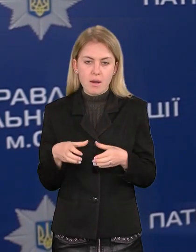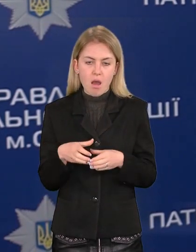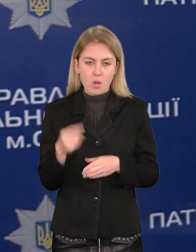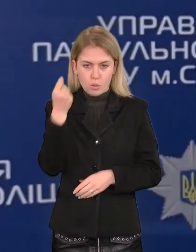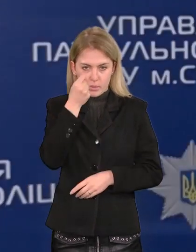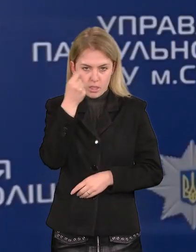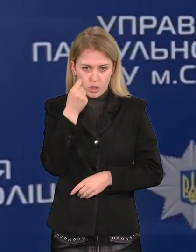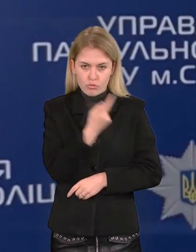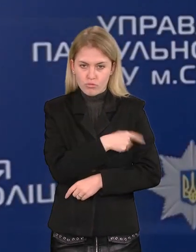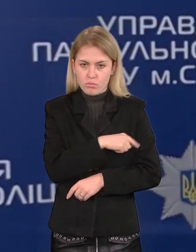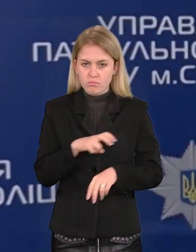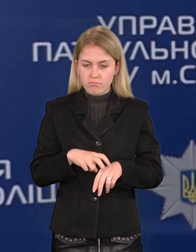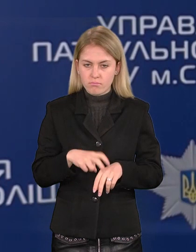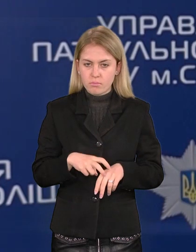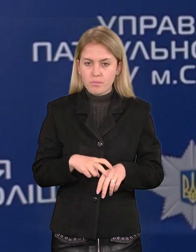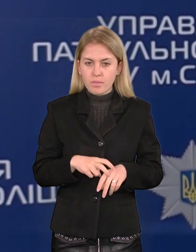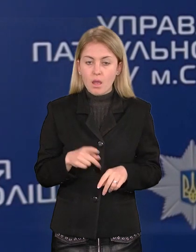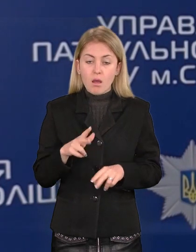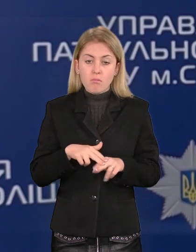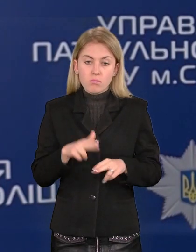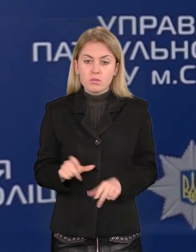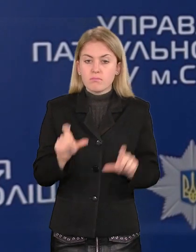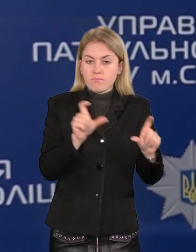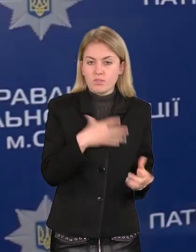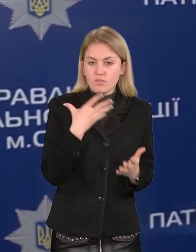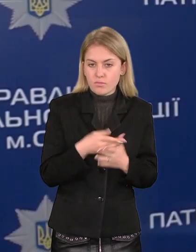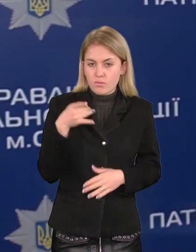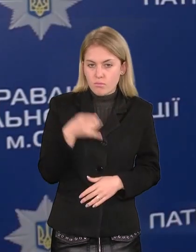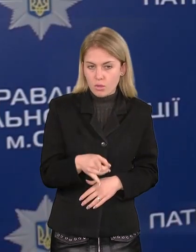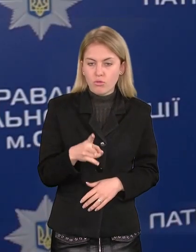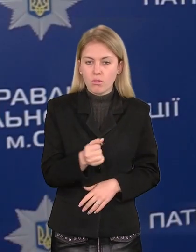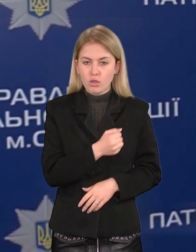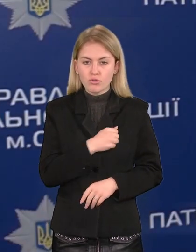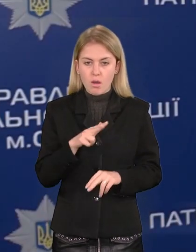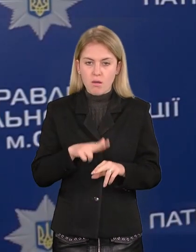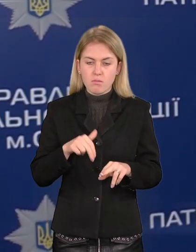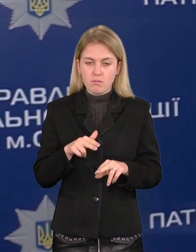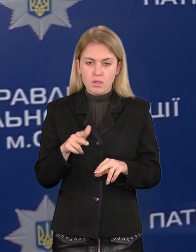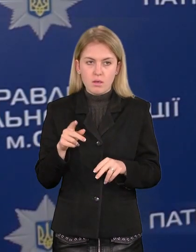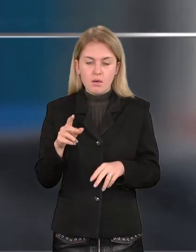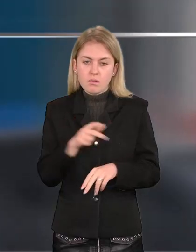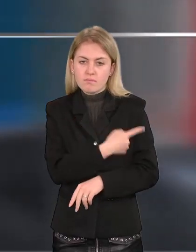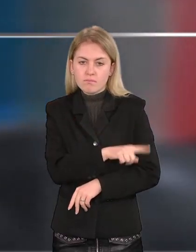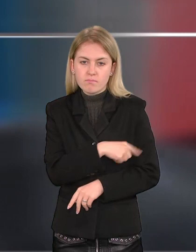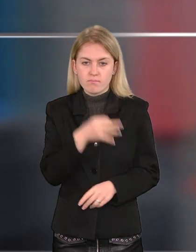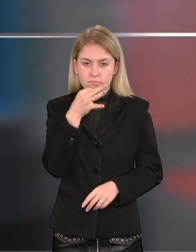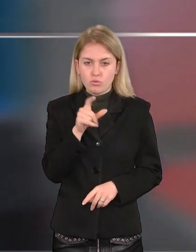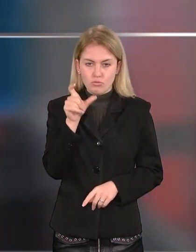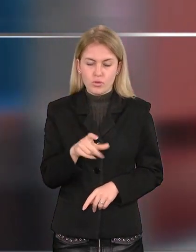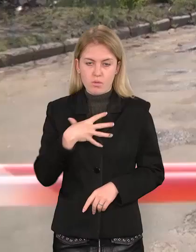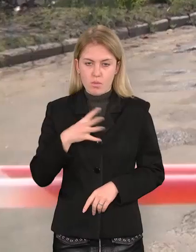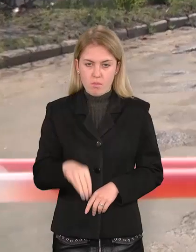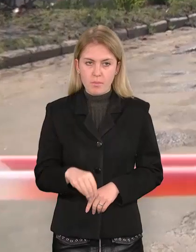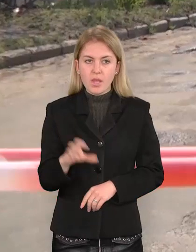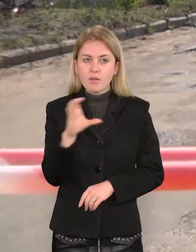швидкої допомоги. Патрульні помістили даного чоловіка в свій службовий транспортний засіб. На жаль, медики констатували, що чоловік помер. У Сумах на